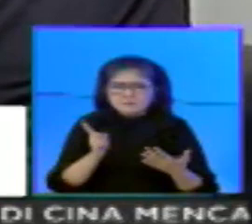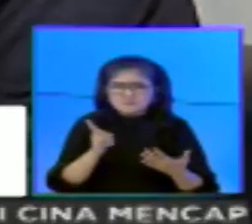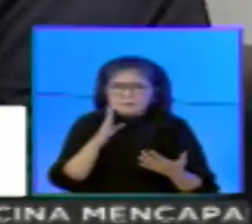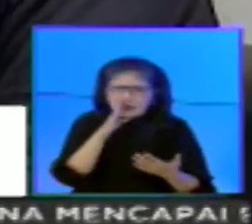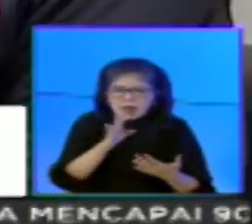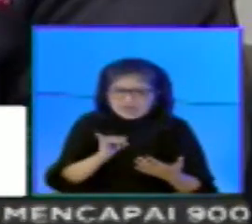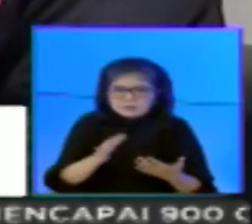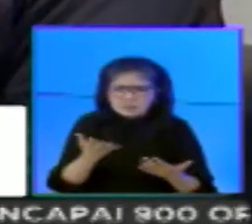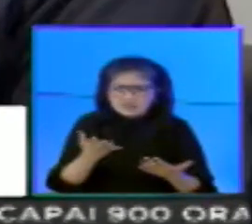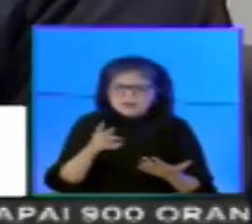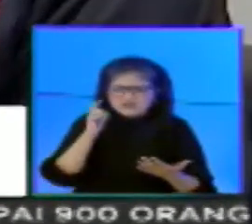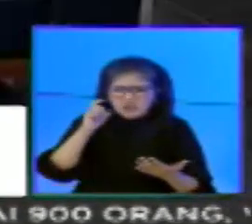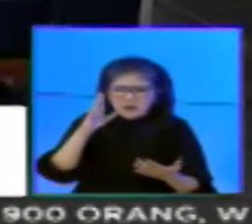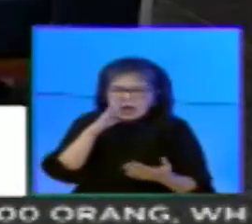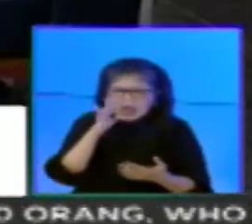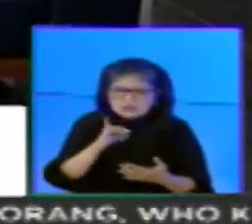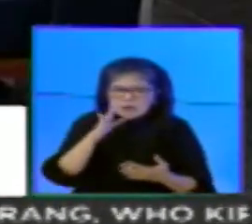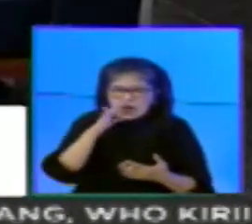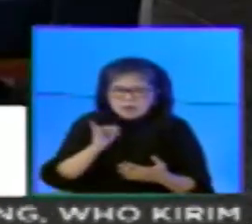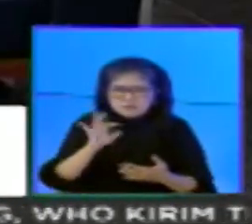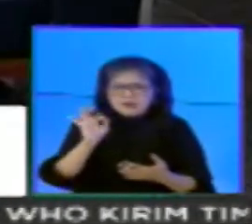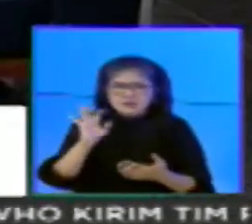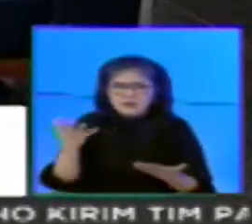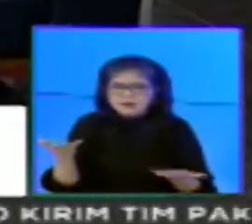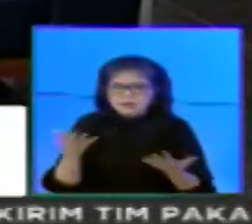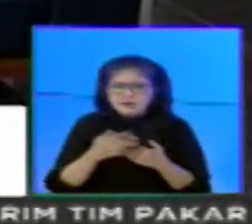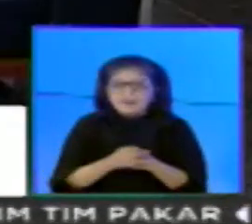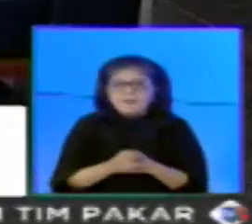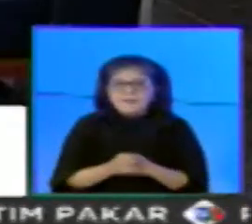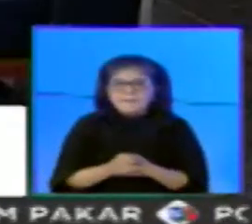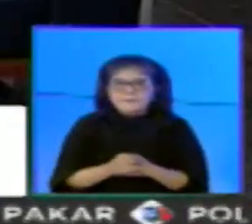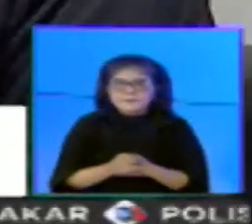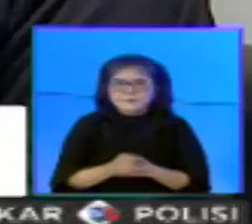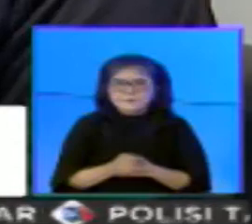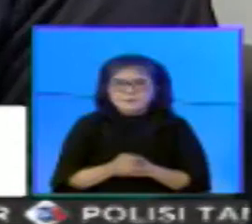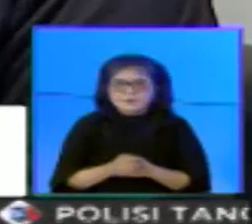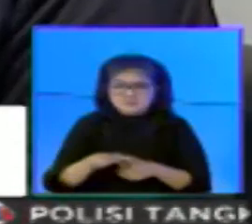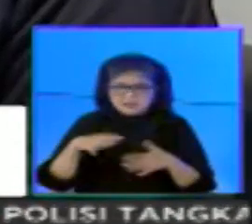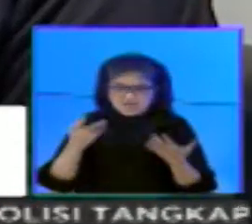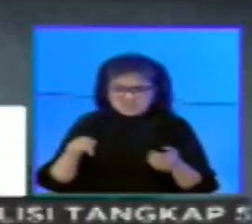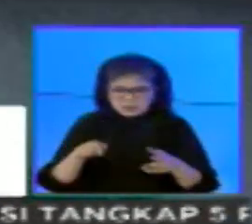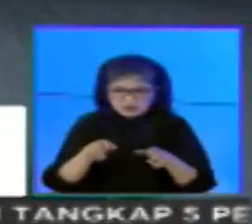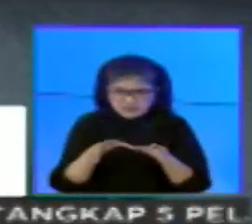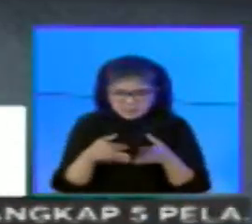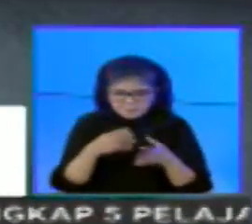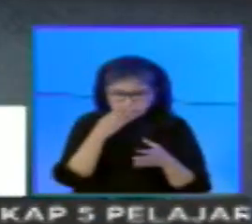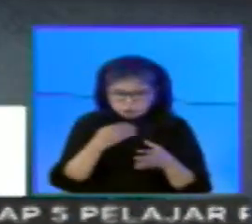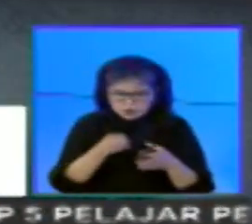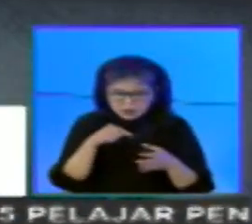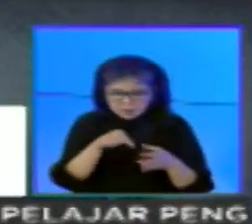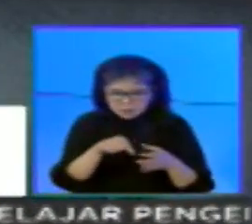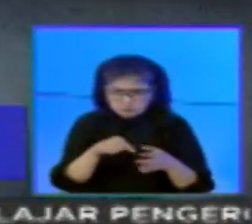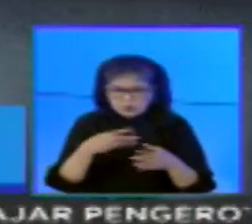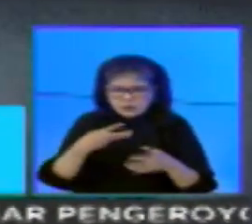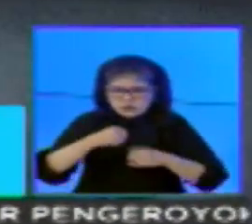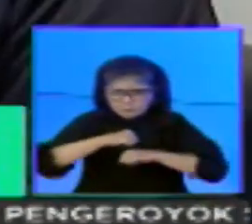nggak cari-cari alasan gitu sih. Tapi GGWP sendiri ini punya tim e-sport sendiri nggak sih? Ataupun mungkin konten YouTube ataupun